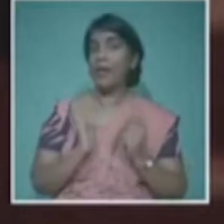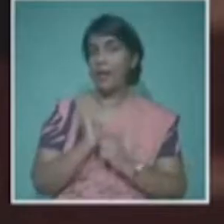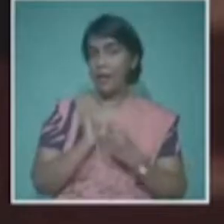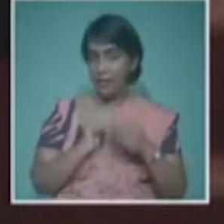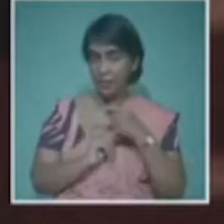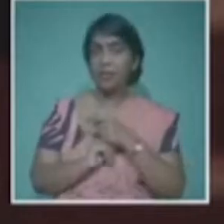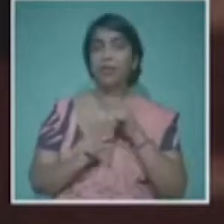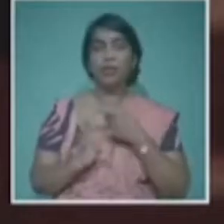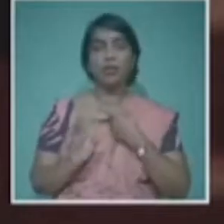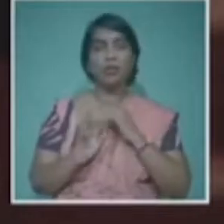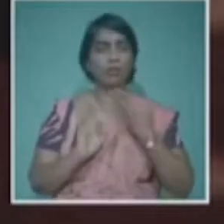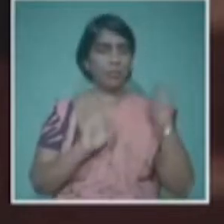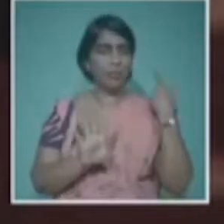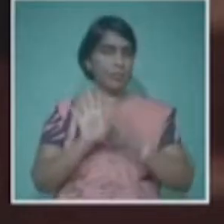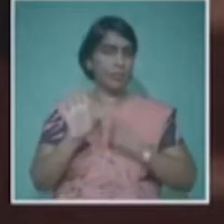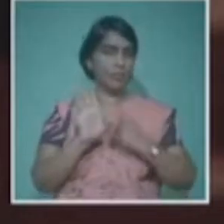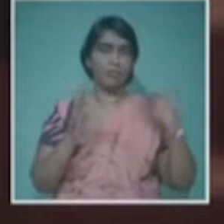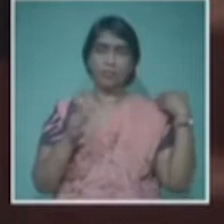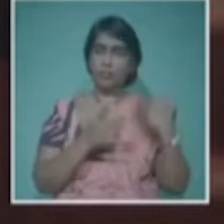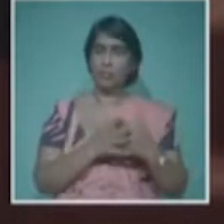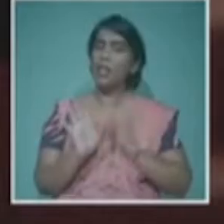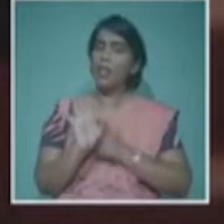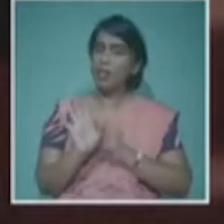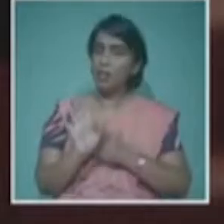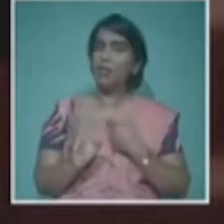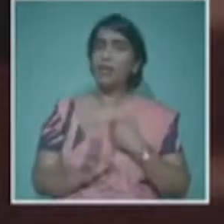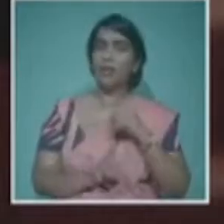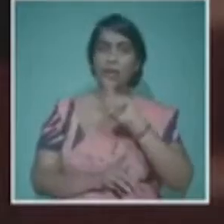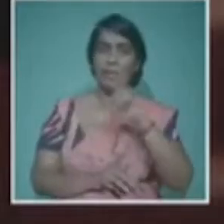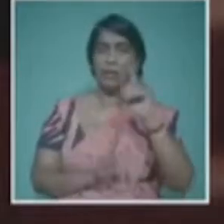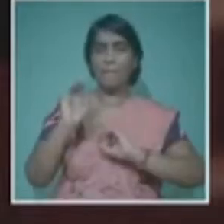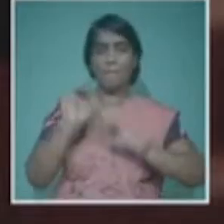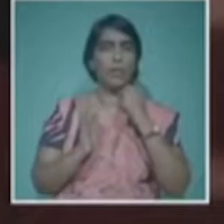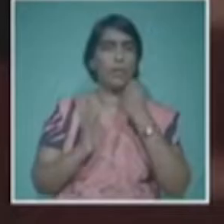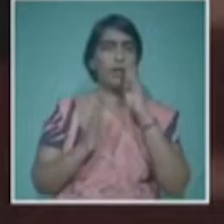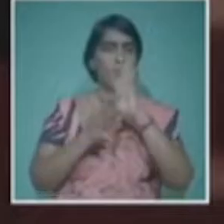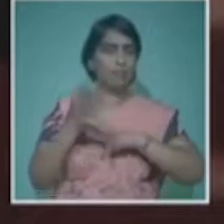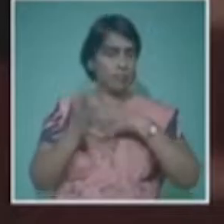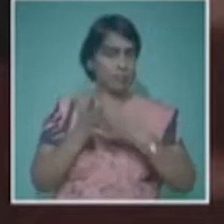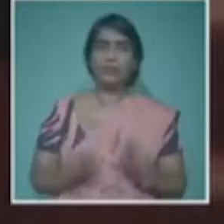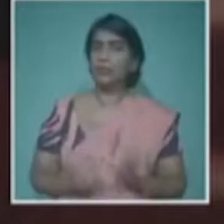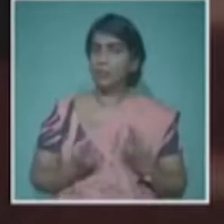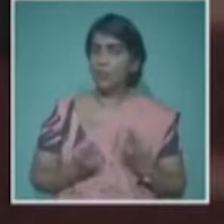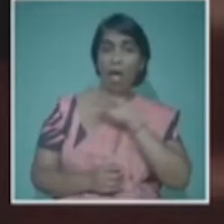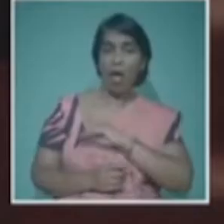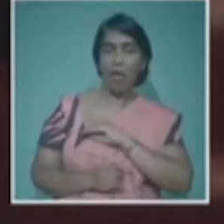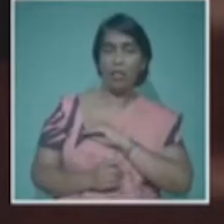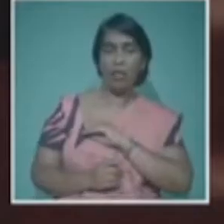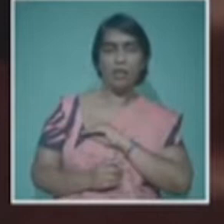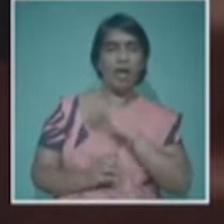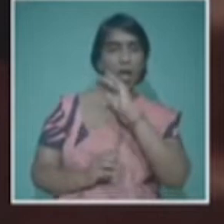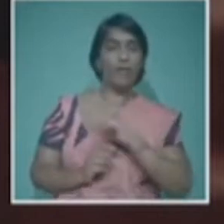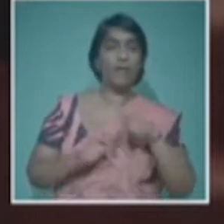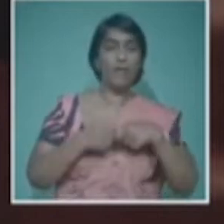අපි හැම මේ පහුගිය අවුරුදු කීපෙන් බැලුවොත් අපි හැමදාමත් 10%කට ආසන්න අයවැය හිගයක්. නැත්තම් ආදායමට වඩා